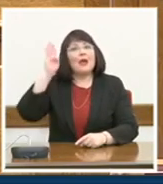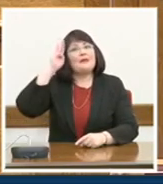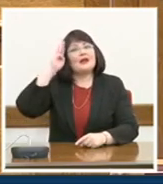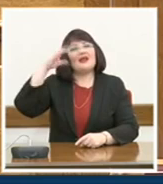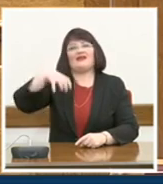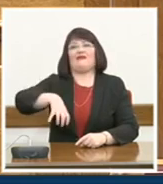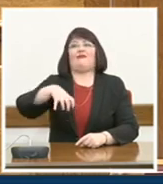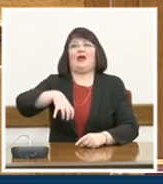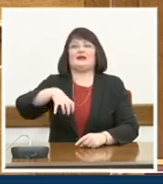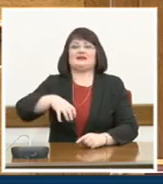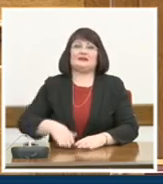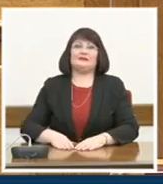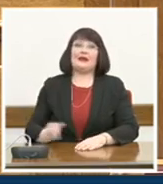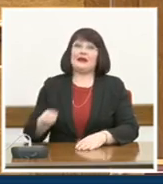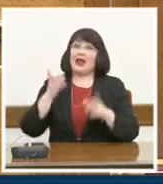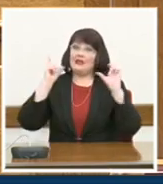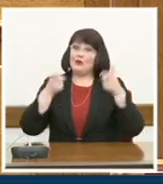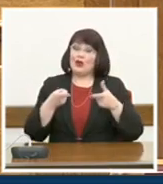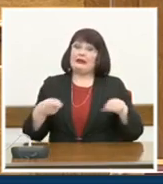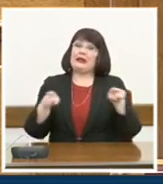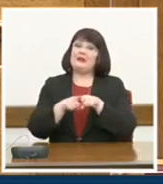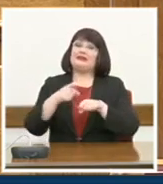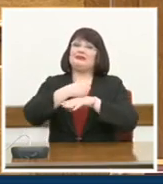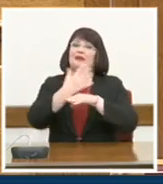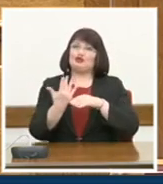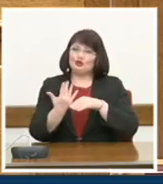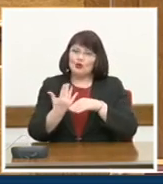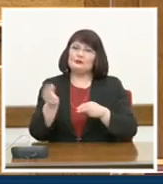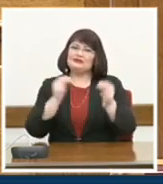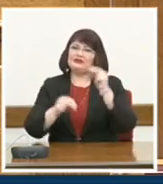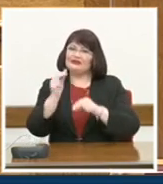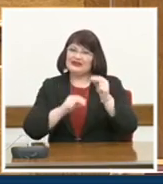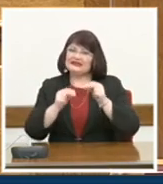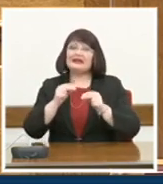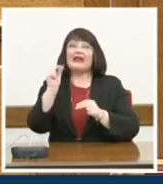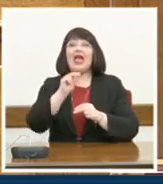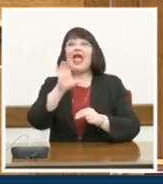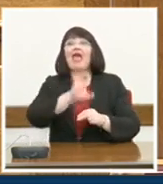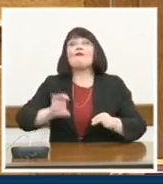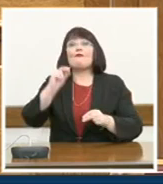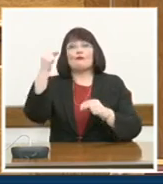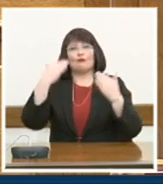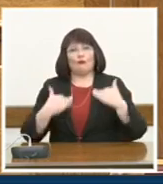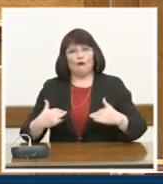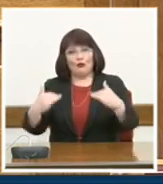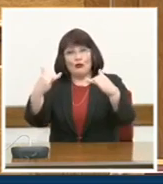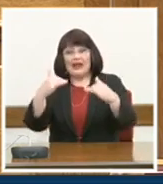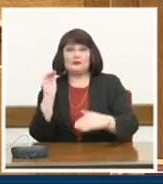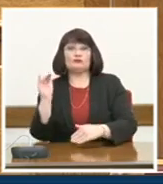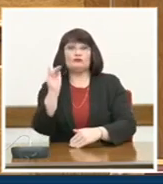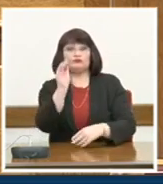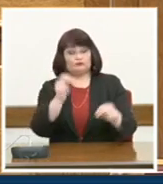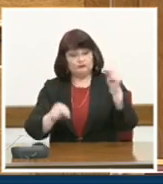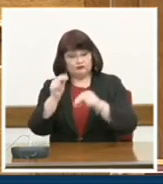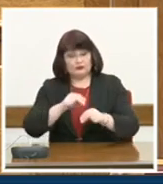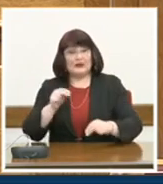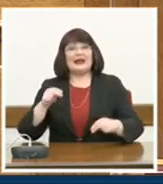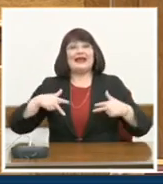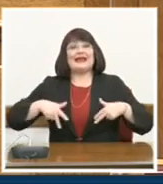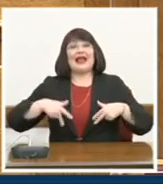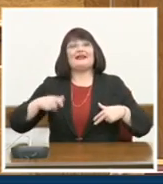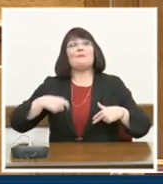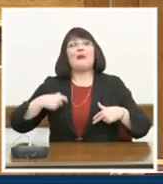Μαζί με τη Νέα Δημοκρατία και το ΠΑΣΟΚ ψηφίσατε στο Ευρωκοινοβούλιο το ψήφισμα που καλούσε τα κράτη-μέλη